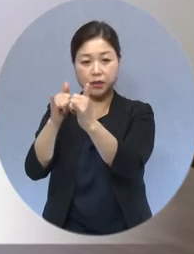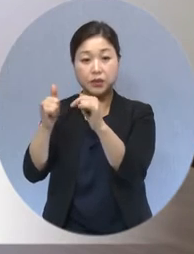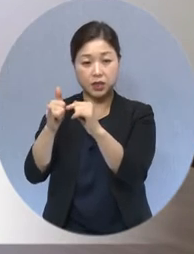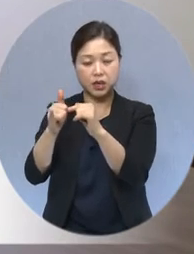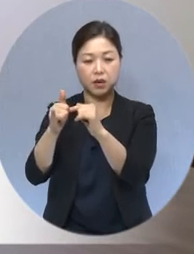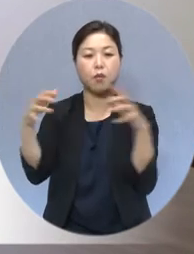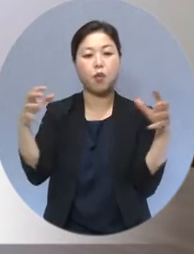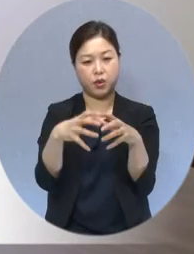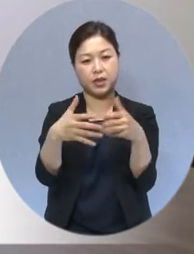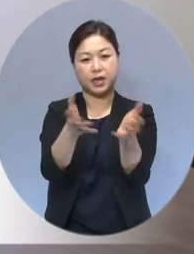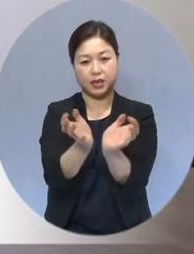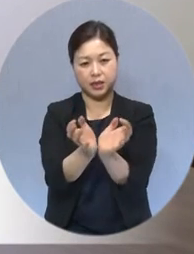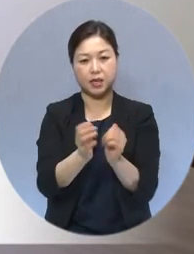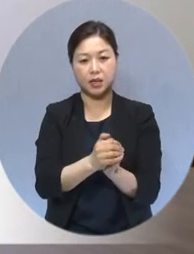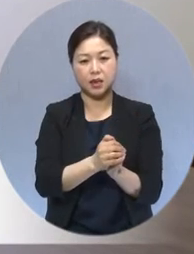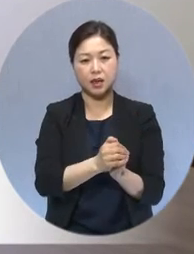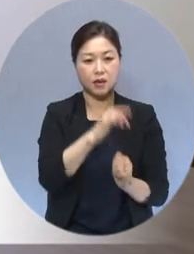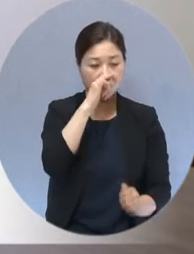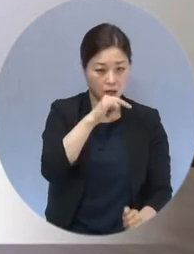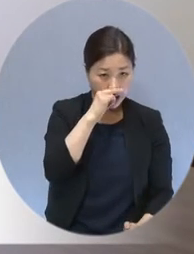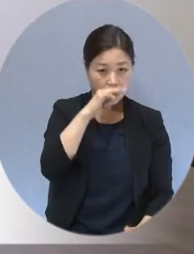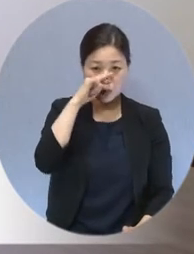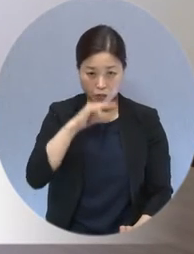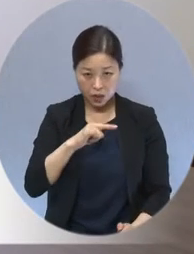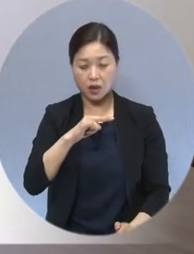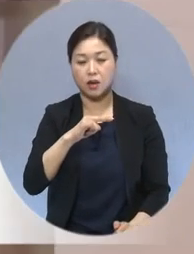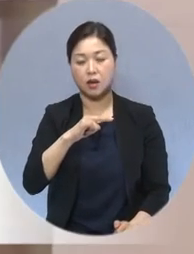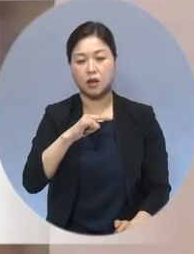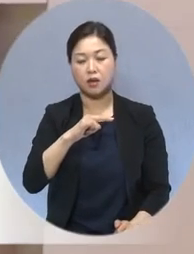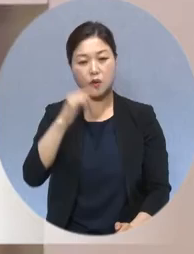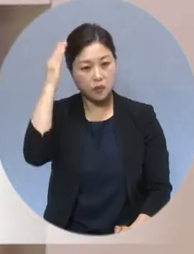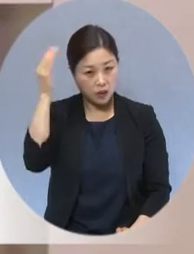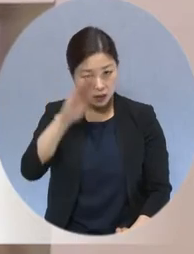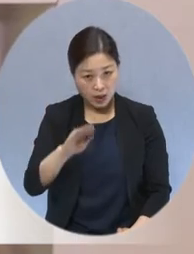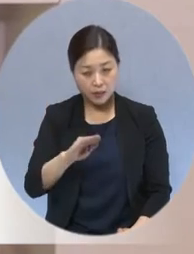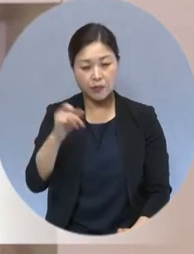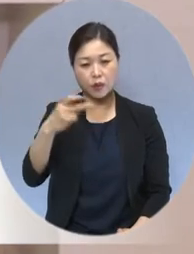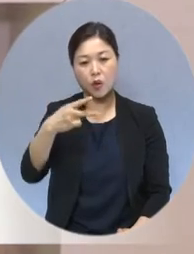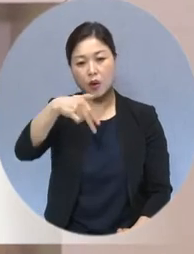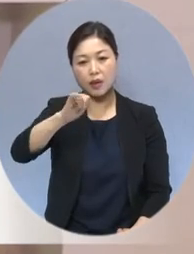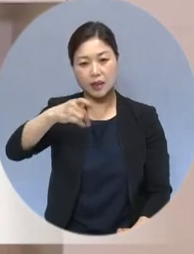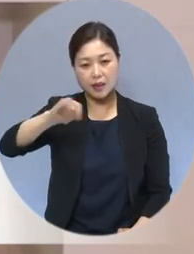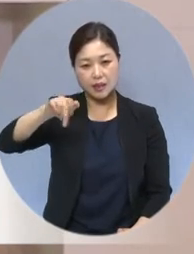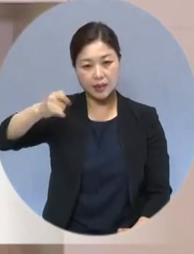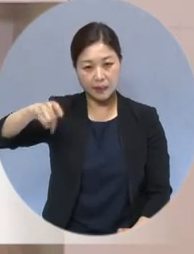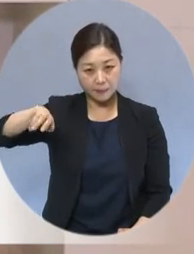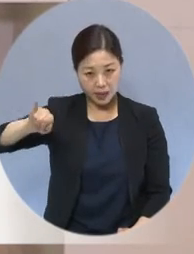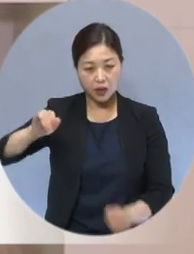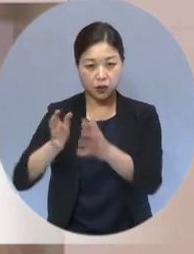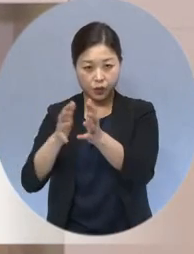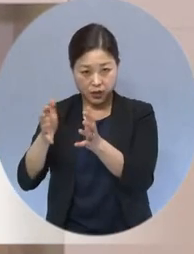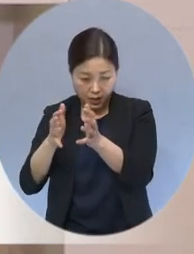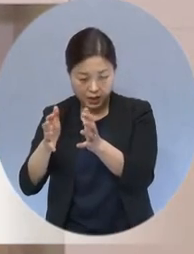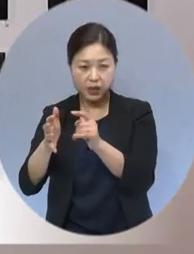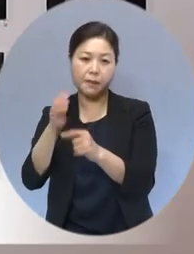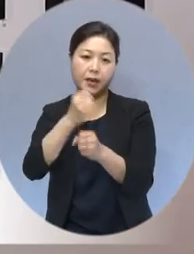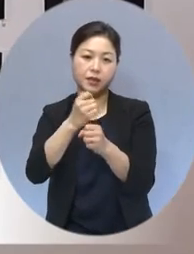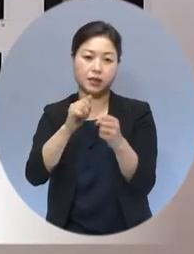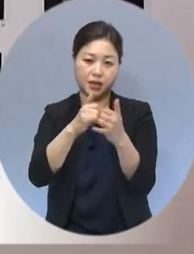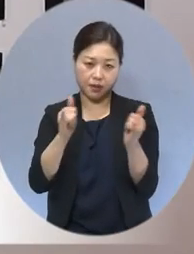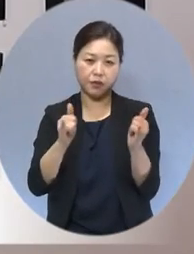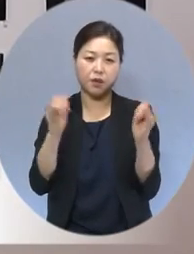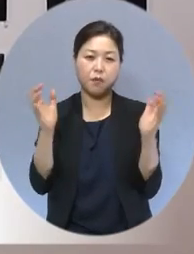단체입니다. 그리고 뭐 서양화, 동양화, 서가, 그다음에 캘리그라피, 도자기 작가님들이 모인